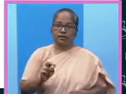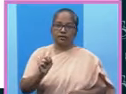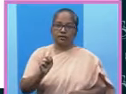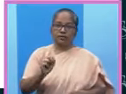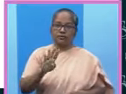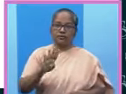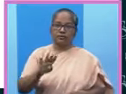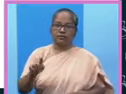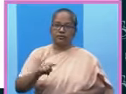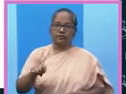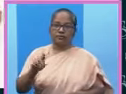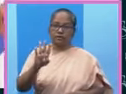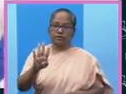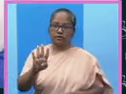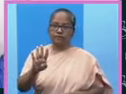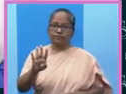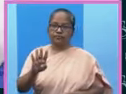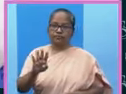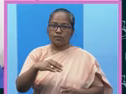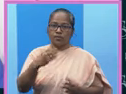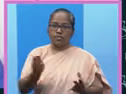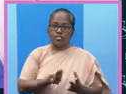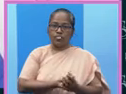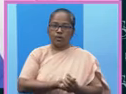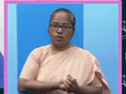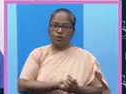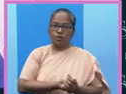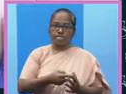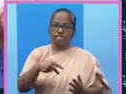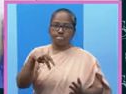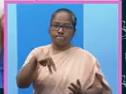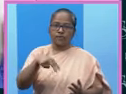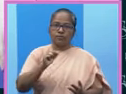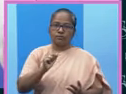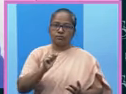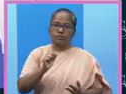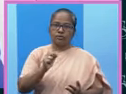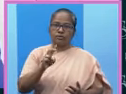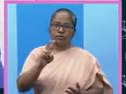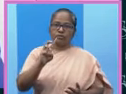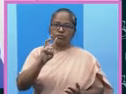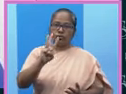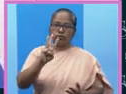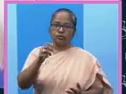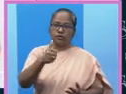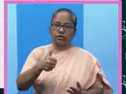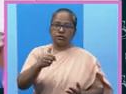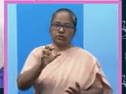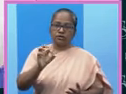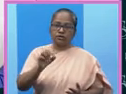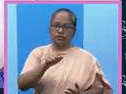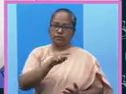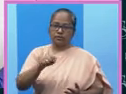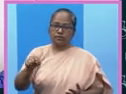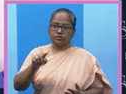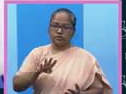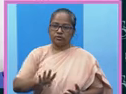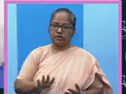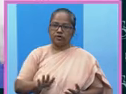அப்படிங்கிறது 4. இப்போ இந்த மொத்த கோணமான 360 என்பது 4 பிரிக்கப்படுகிறதுனால 4 அடிங்க, 4